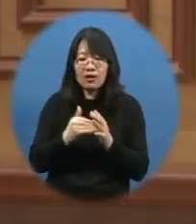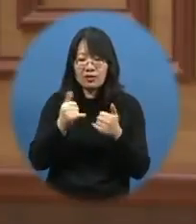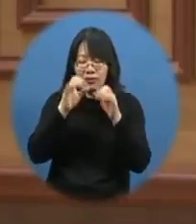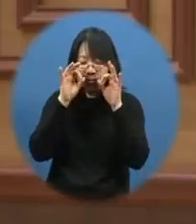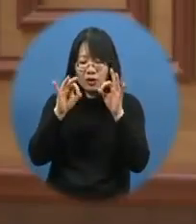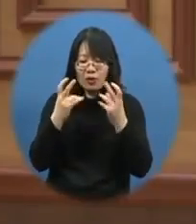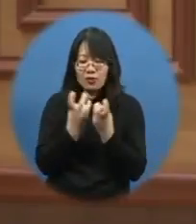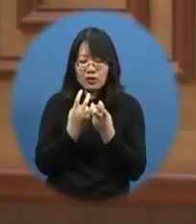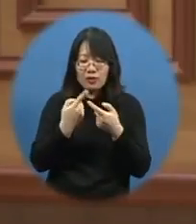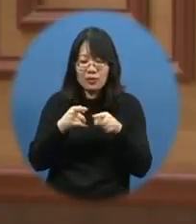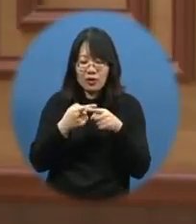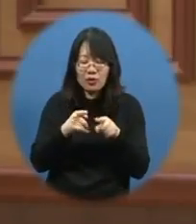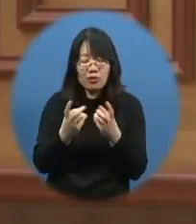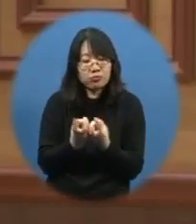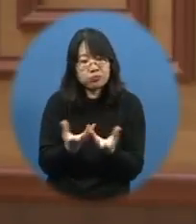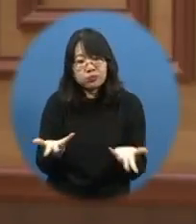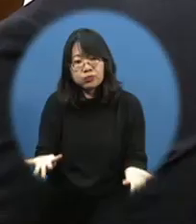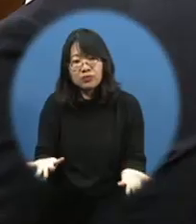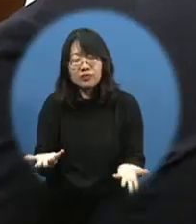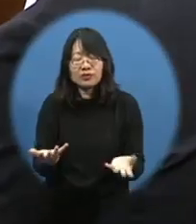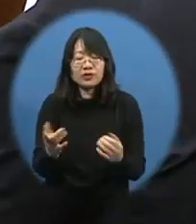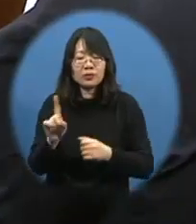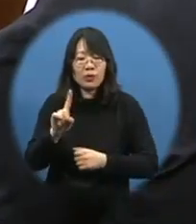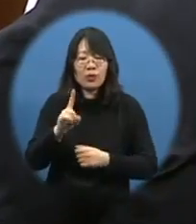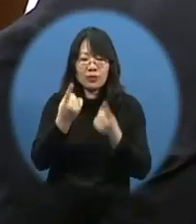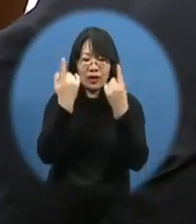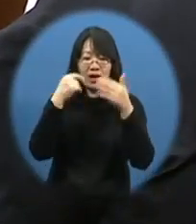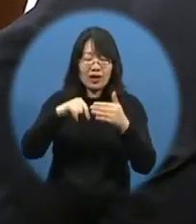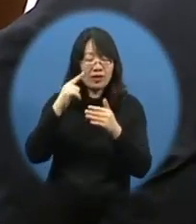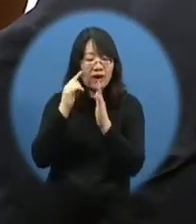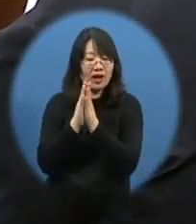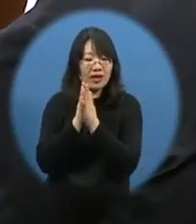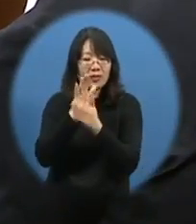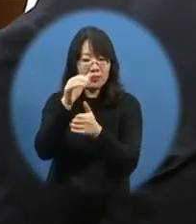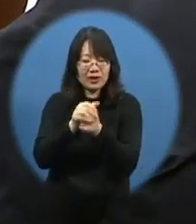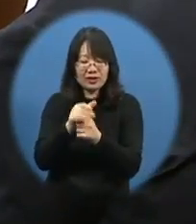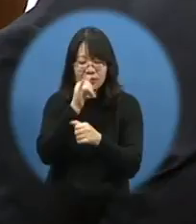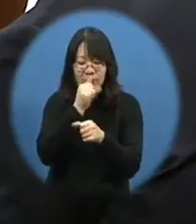봐요. 어떻게 평가를 해낼 수가 없습니다. 예. 그건 대학에서 알아서 하는 거예요.